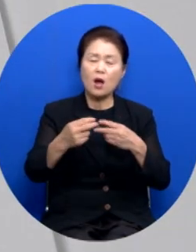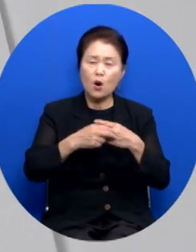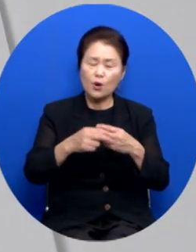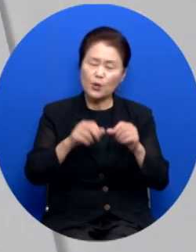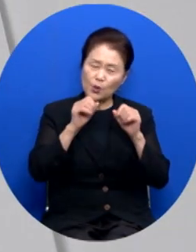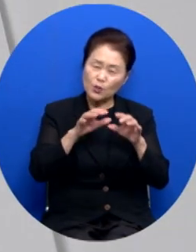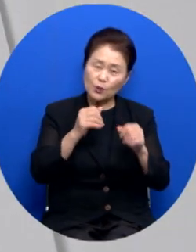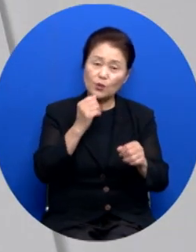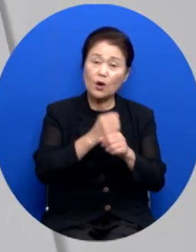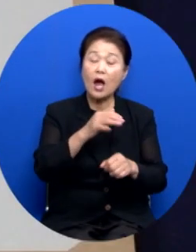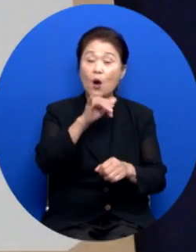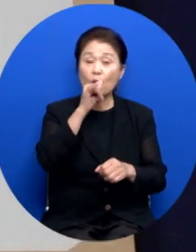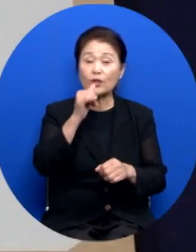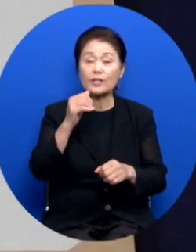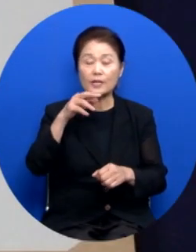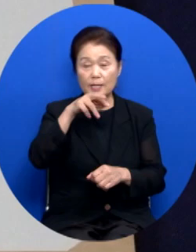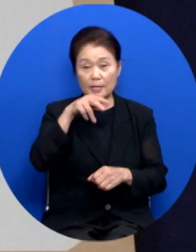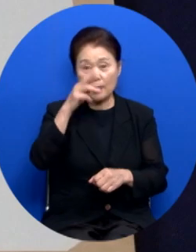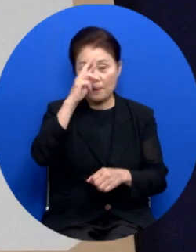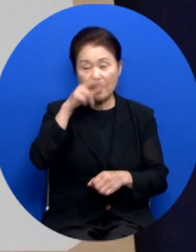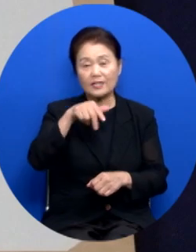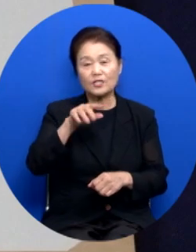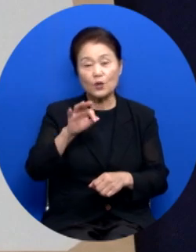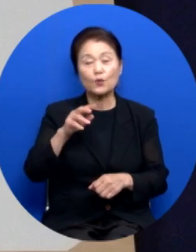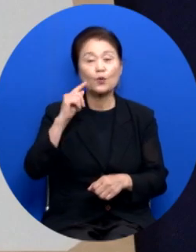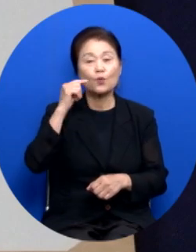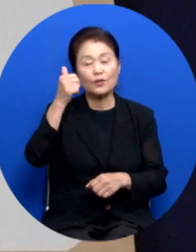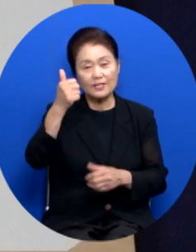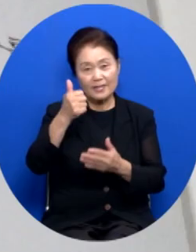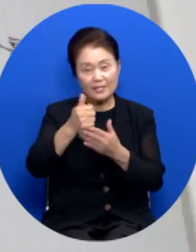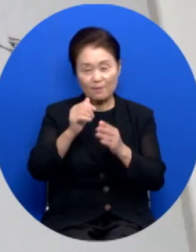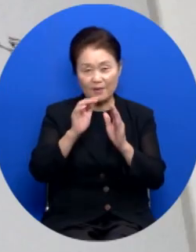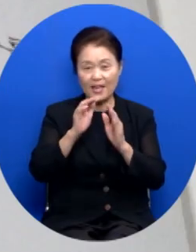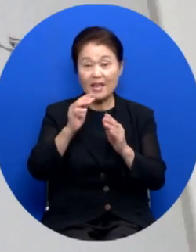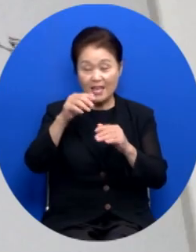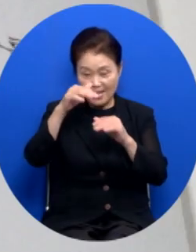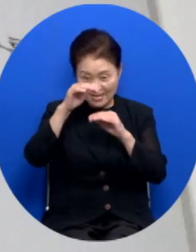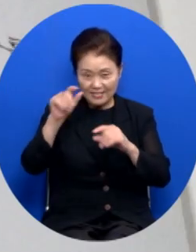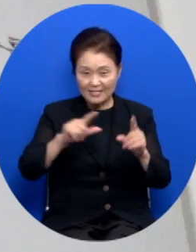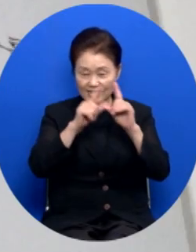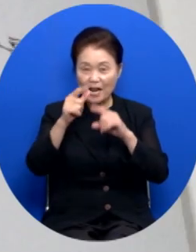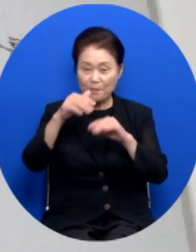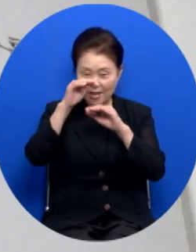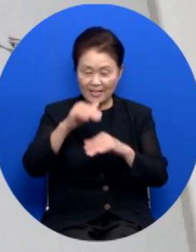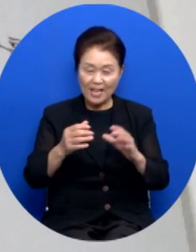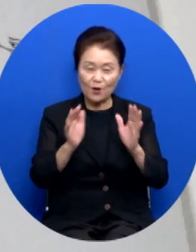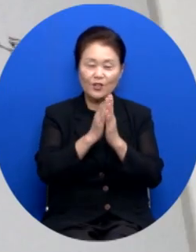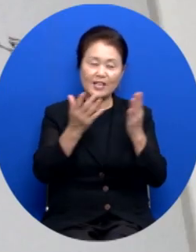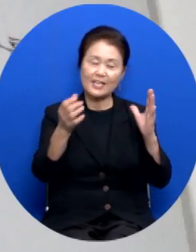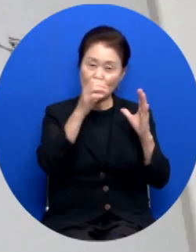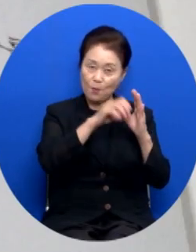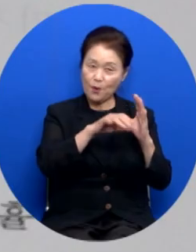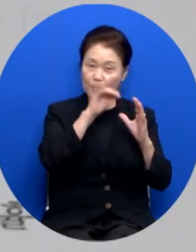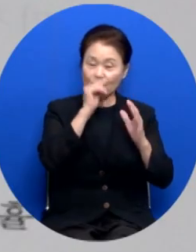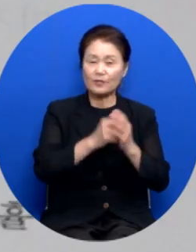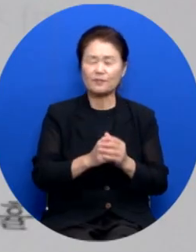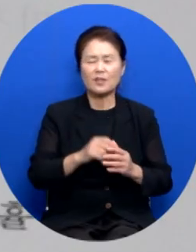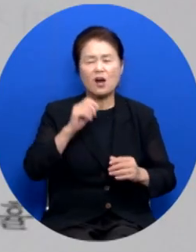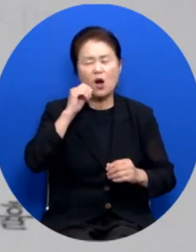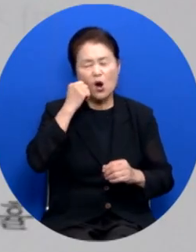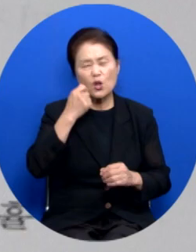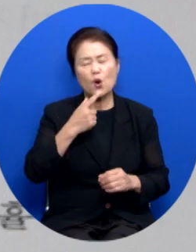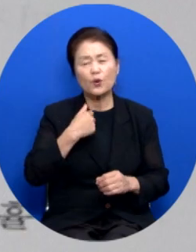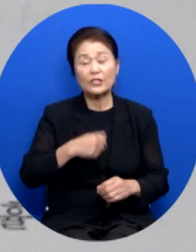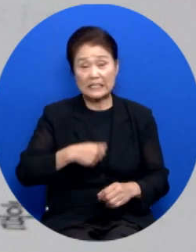재활 의학과 박정욱 원장의 삶이 담겼습니다. 의학도 시절 급성대량 출혈 등 어려웠던